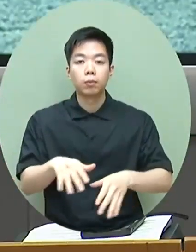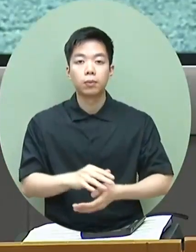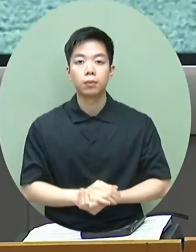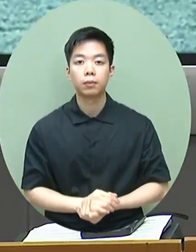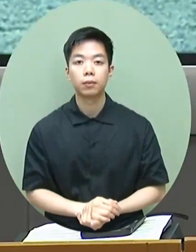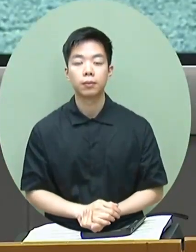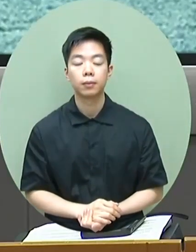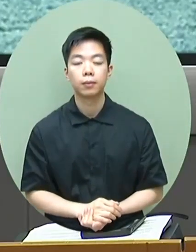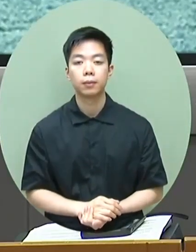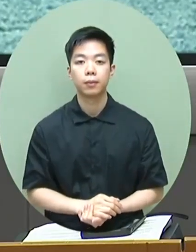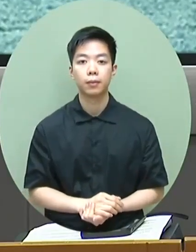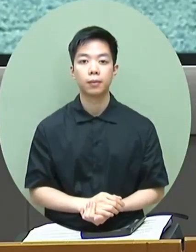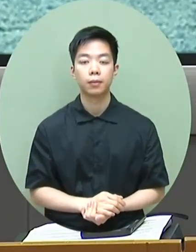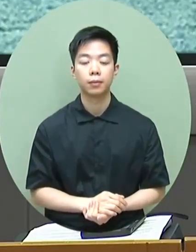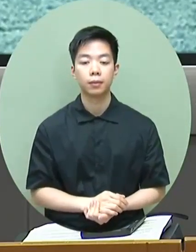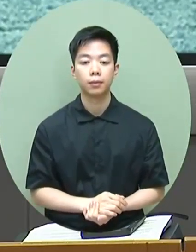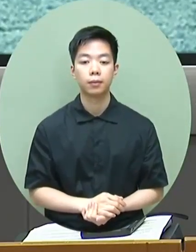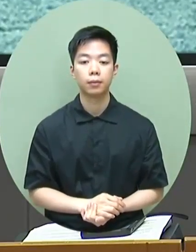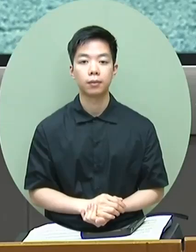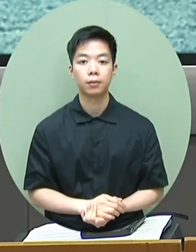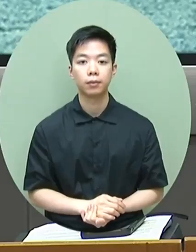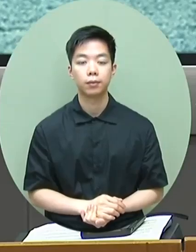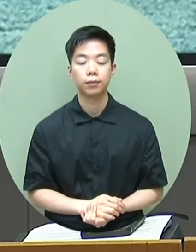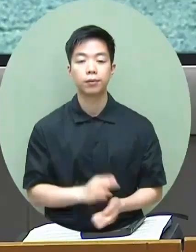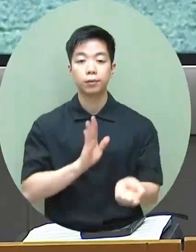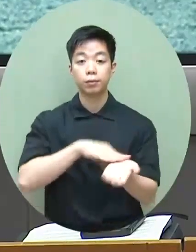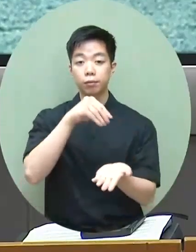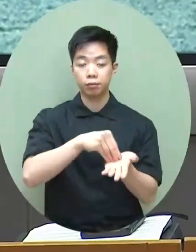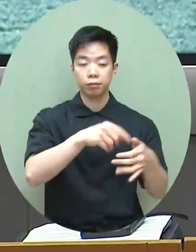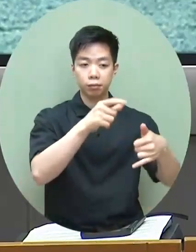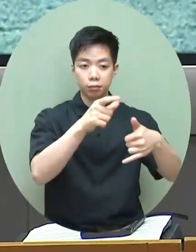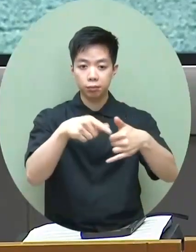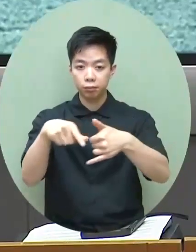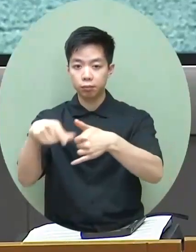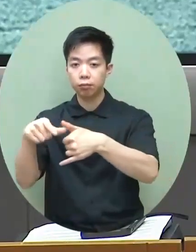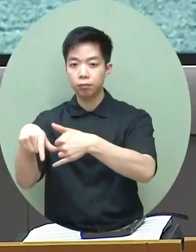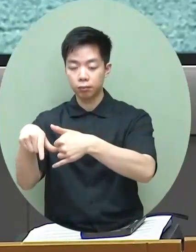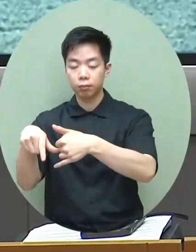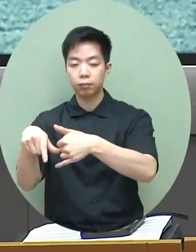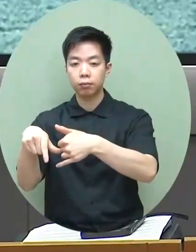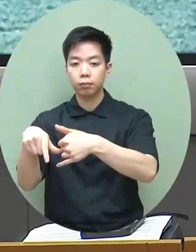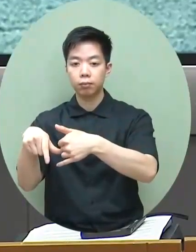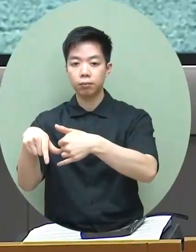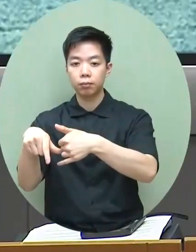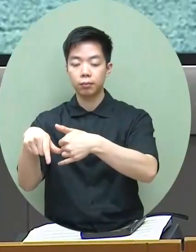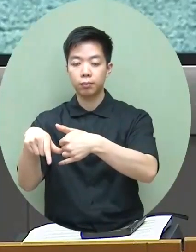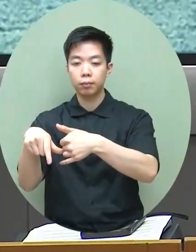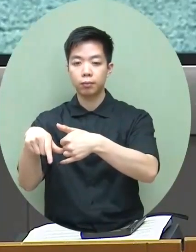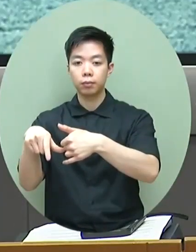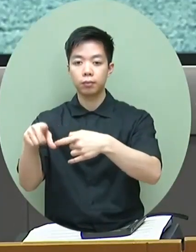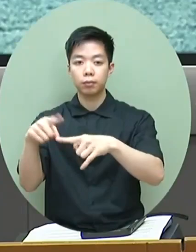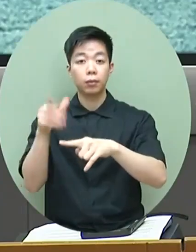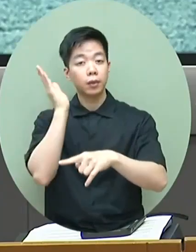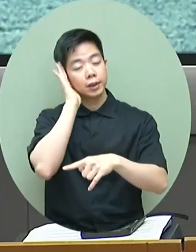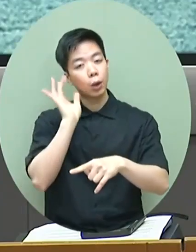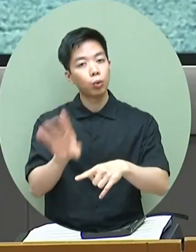應該係每個陽性個案呢，我哋都會返返去睇返嗰個佢住嗰個檢疫酒店有冇相類嘅個案，咁